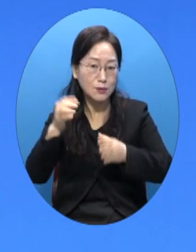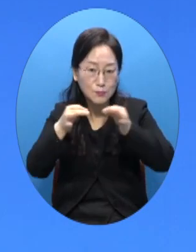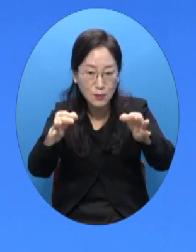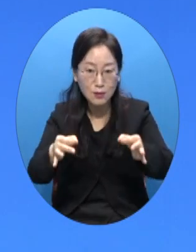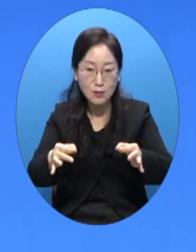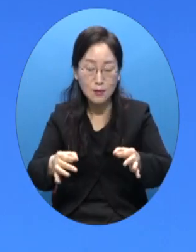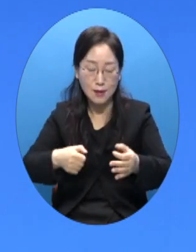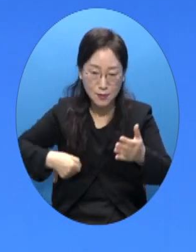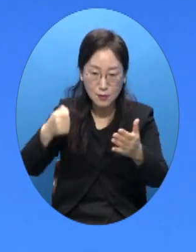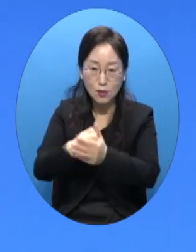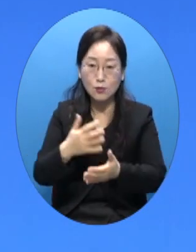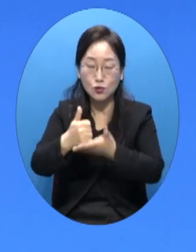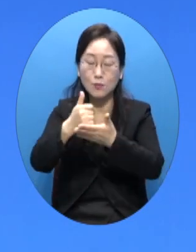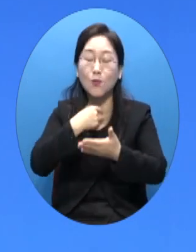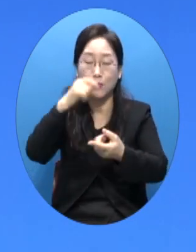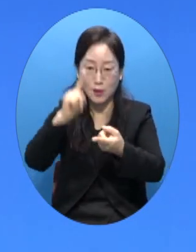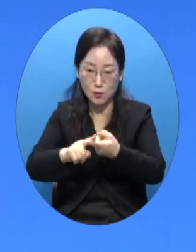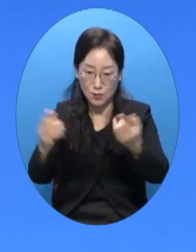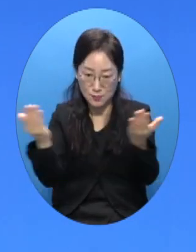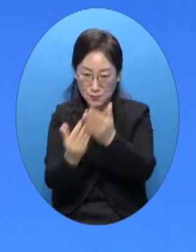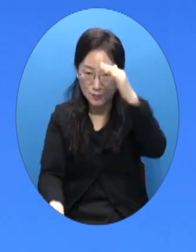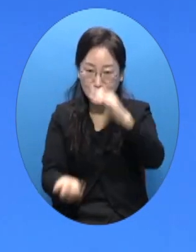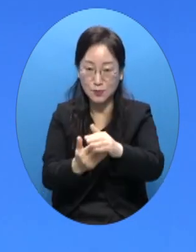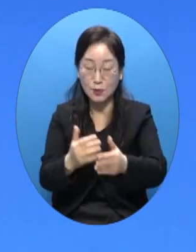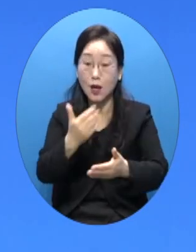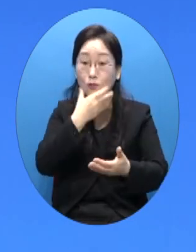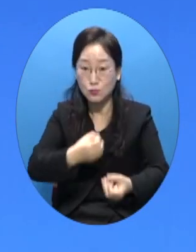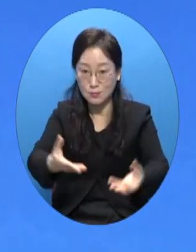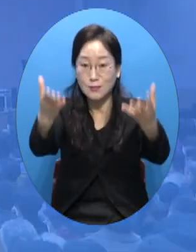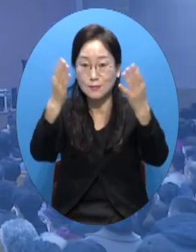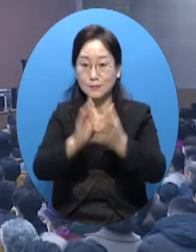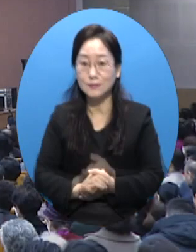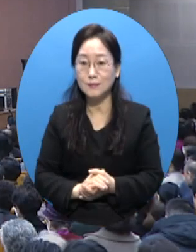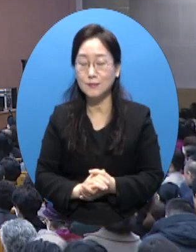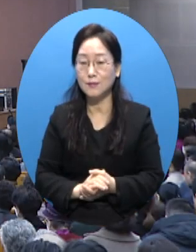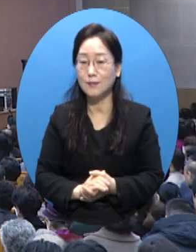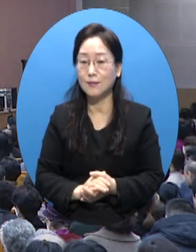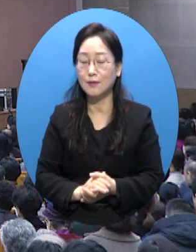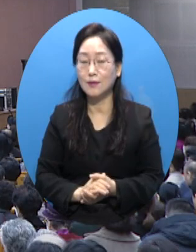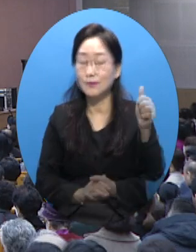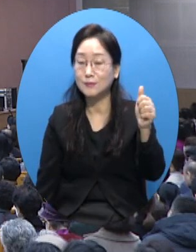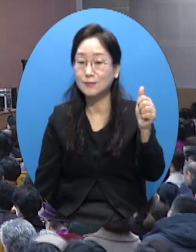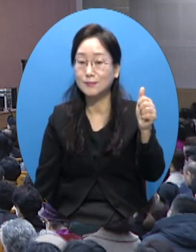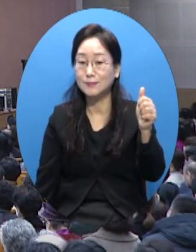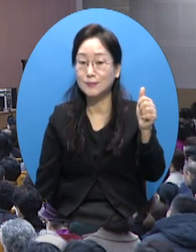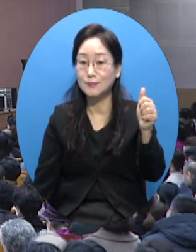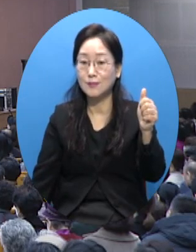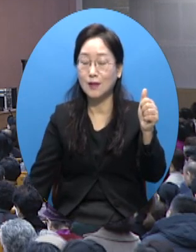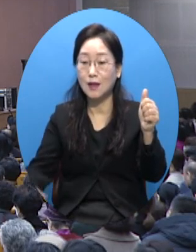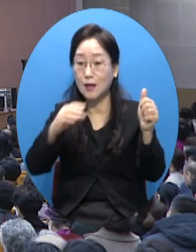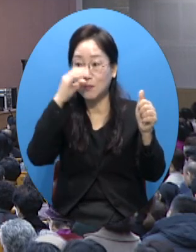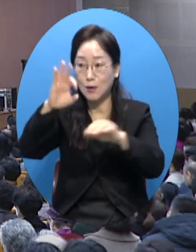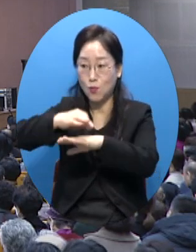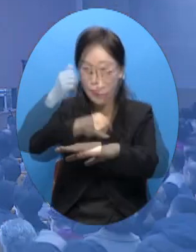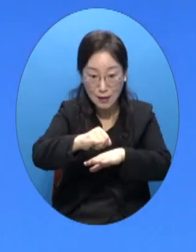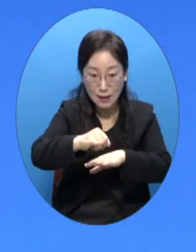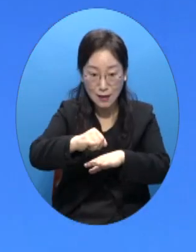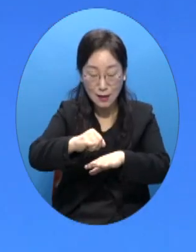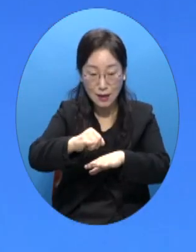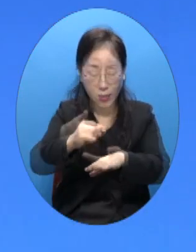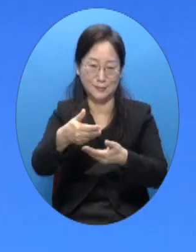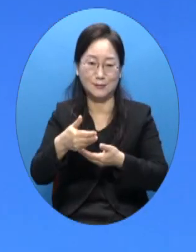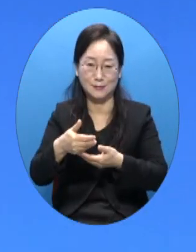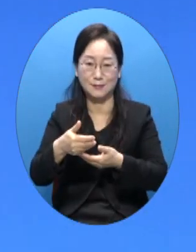주님의 귀한 뜻을 어나가는 여러분 모가 되기를 주님의 이름으로 축원합니다 아멘 모세는 바로왕의 공주에서